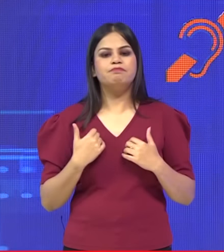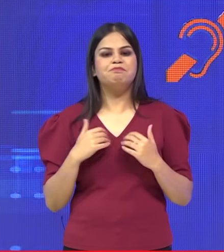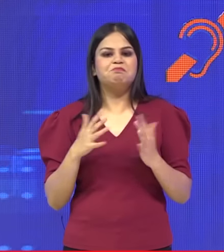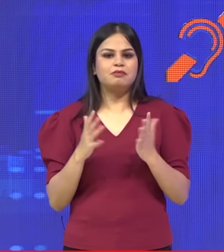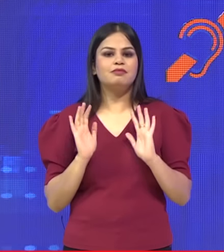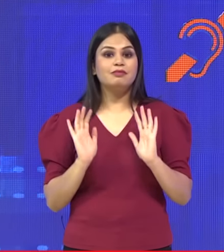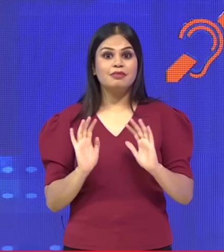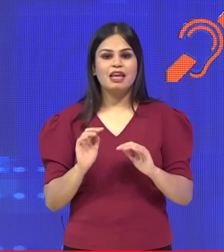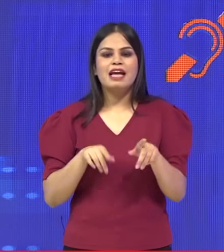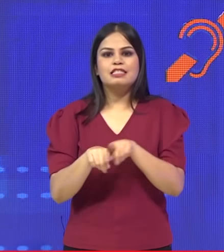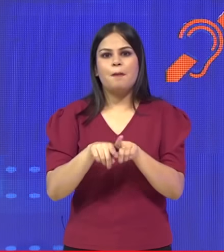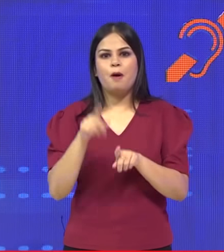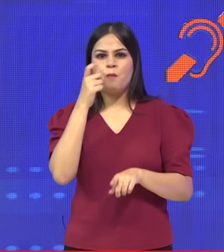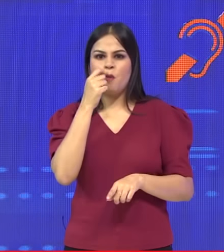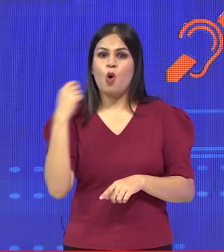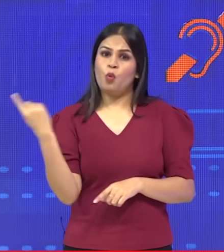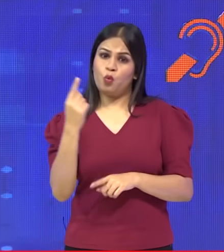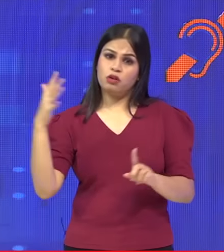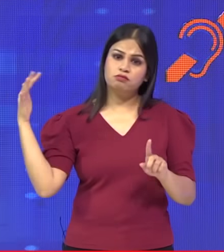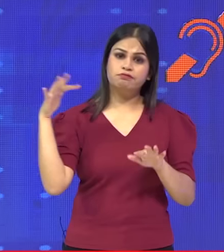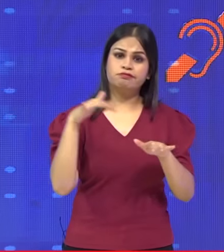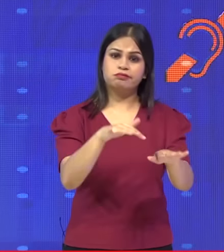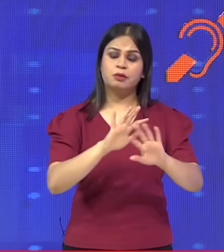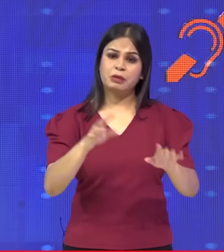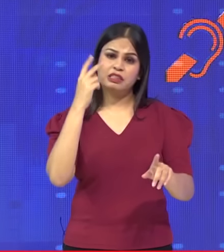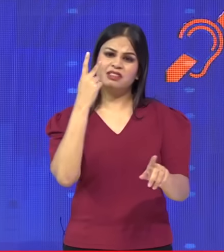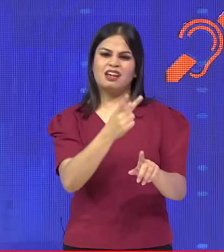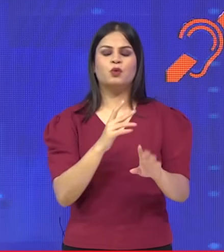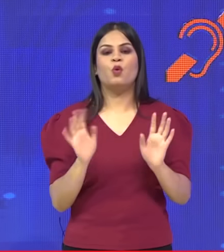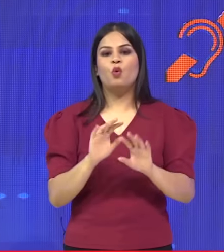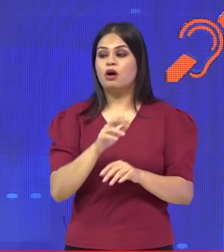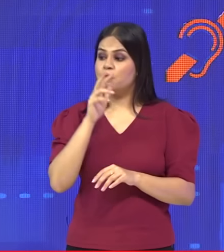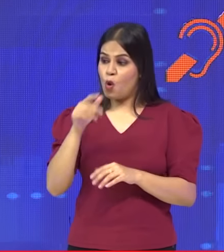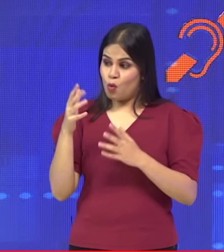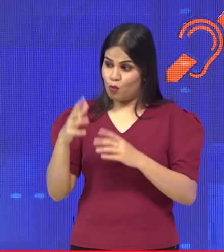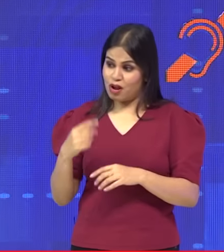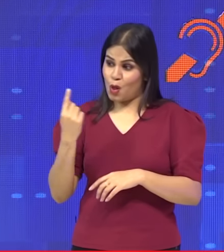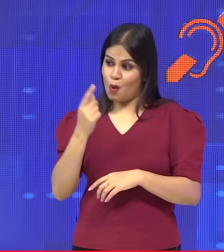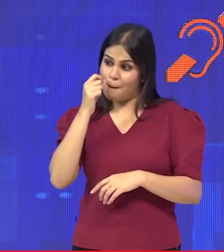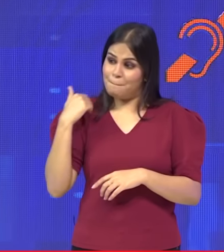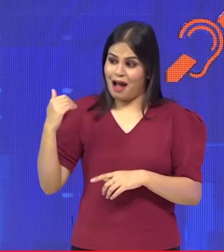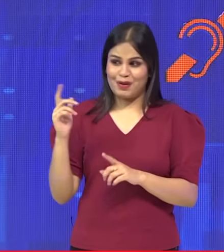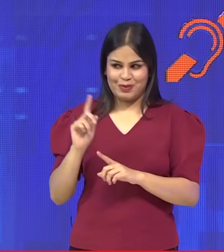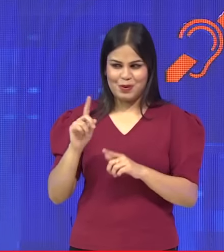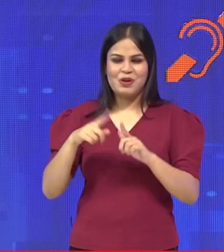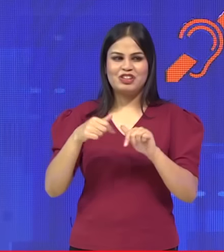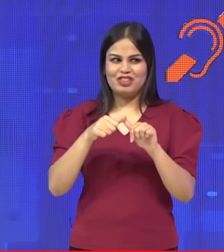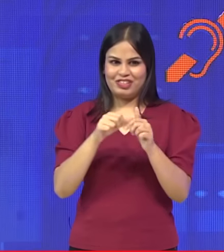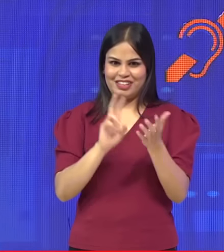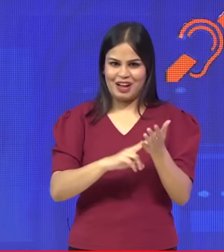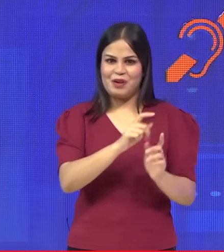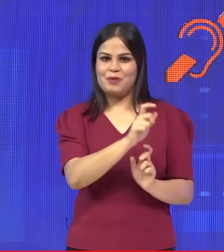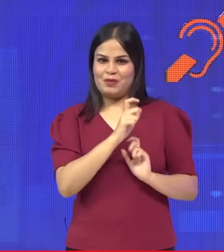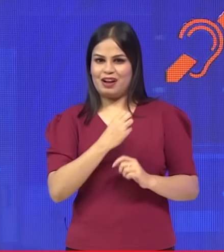सिर्फ लड़के-लड़के-लड़के पिक्चर देखने को ना चाहते किसी की जान भी आप करेक्ट है तो वो भाई भी है